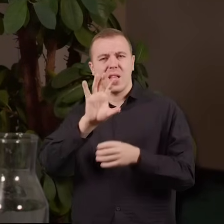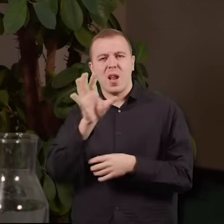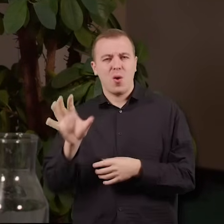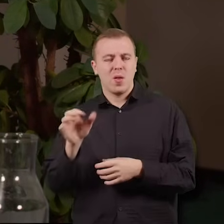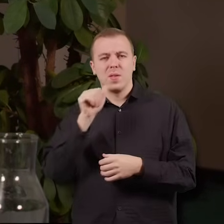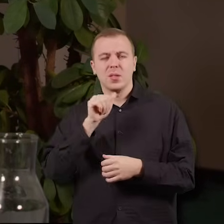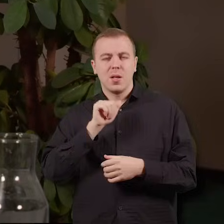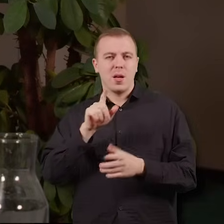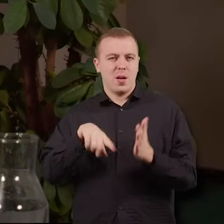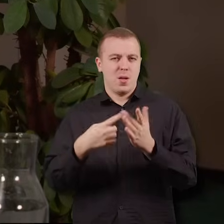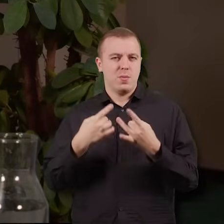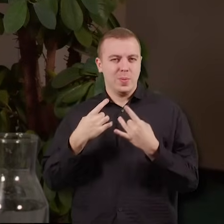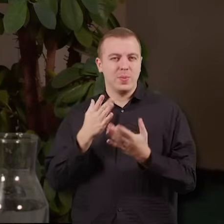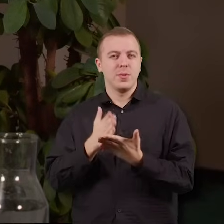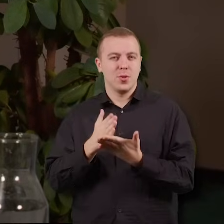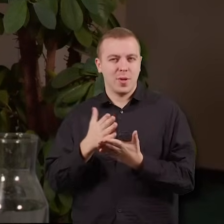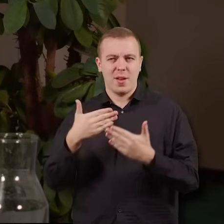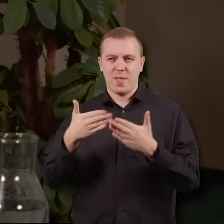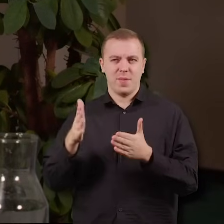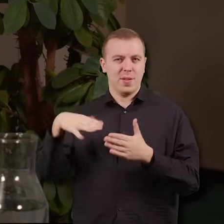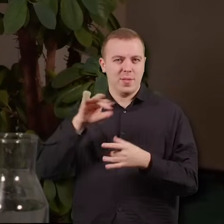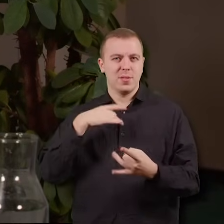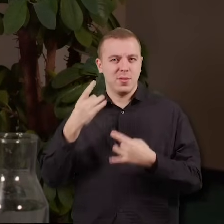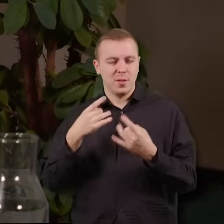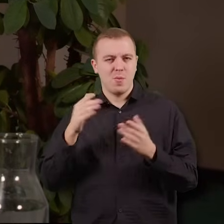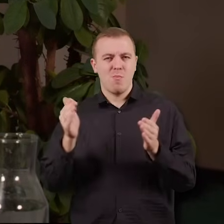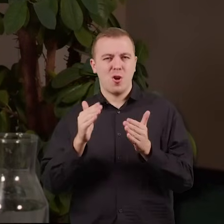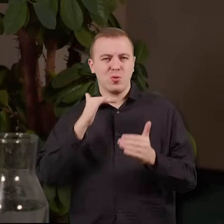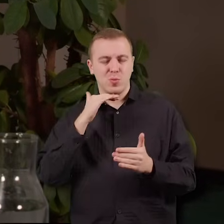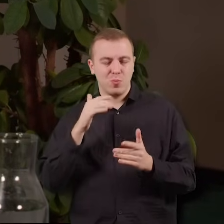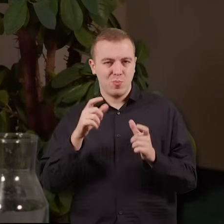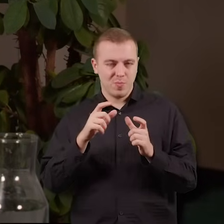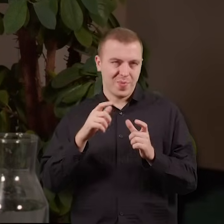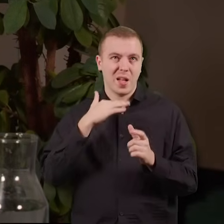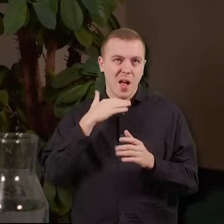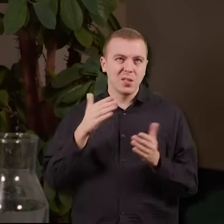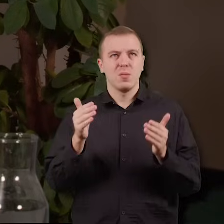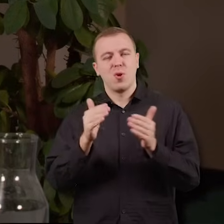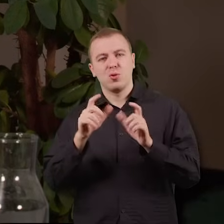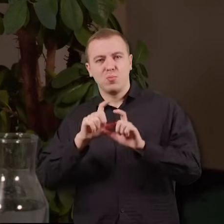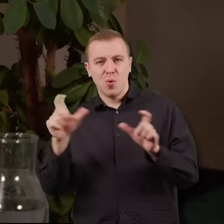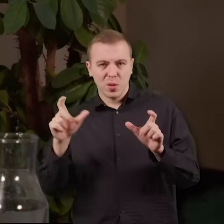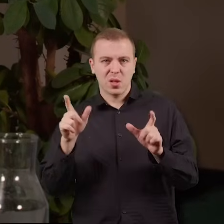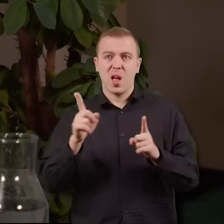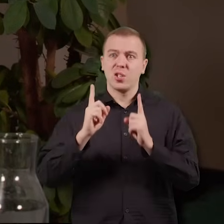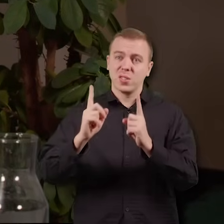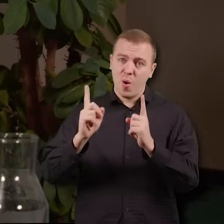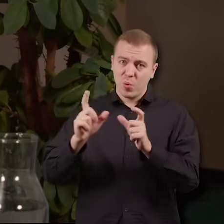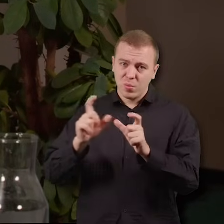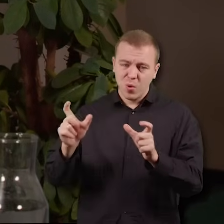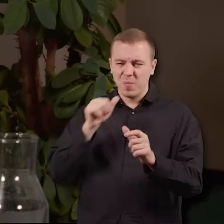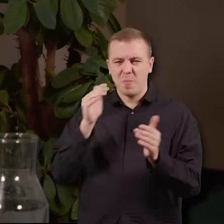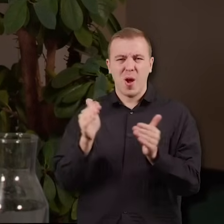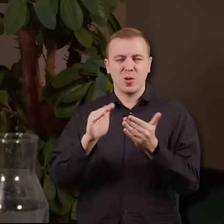labai nervingas būna, atviras nervas, mažų mokyklų, mažų klasių likimas. Ar išsaugot mokyklą